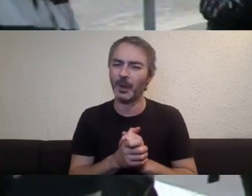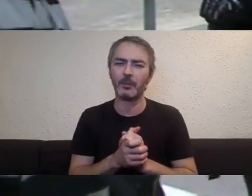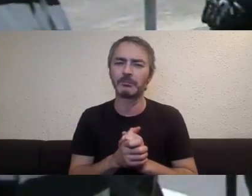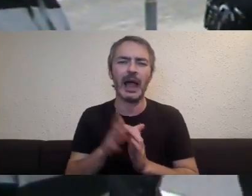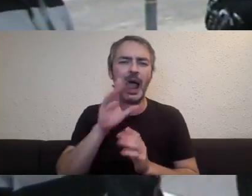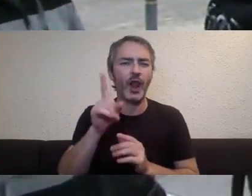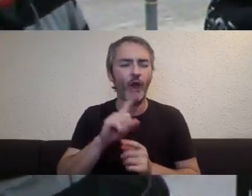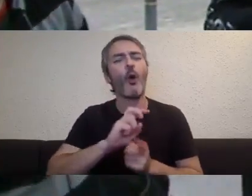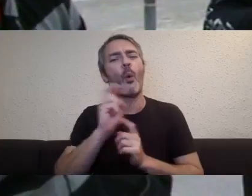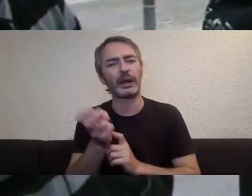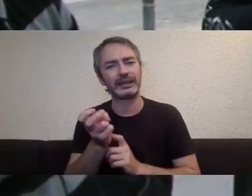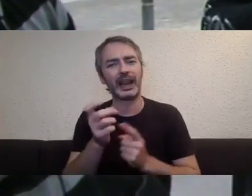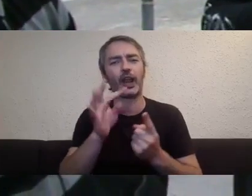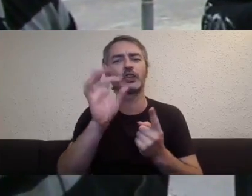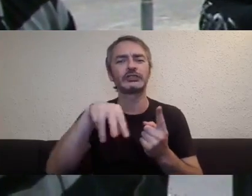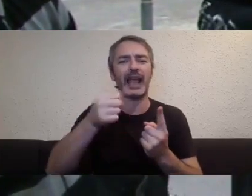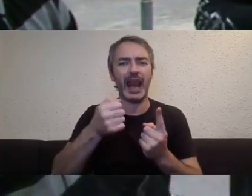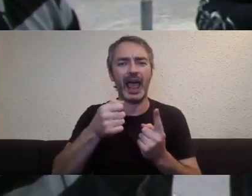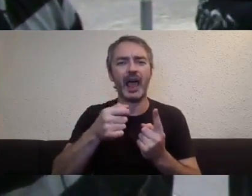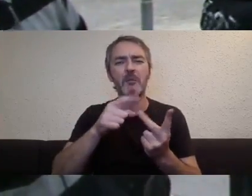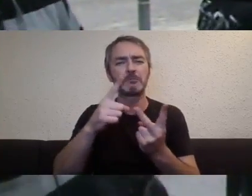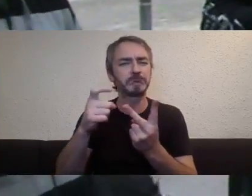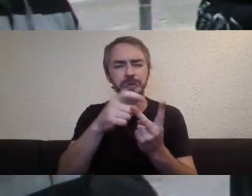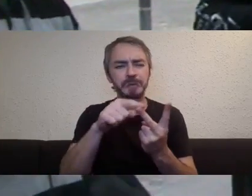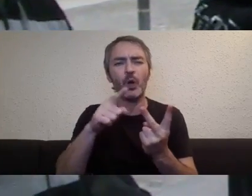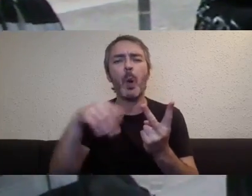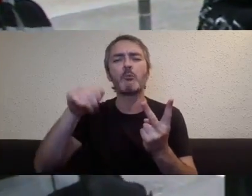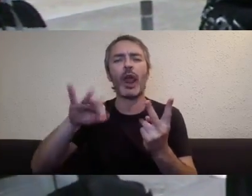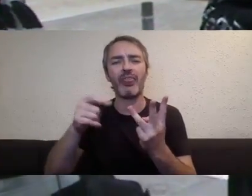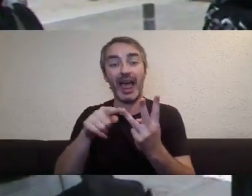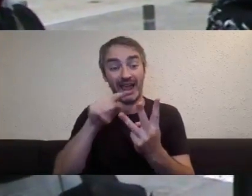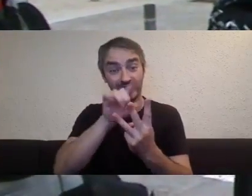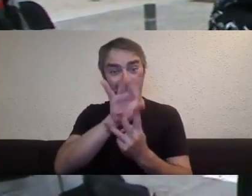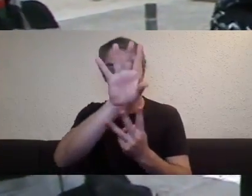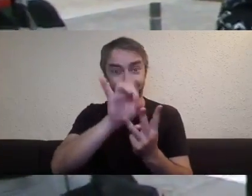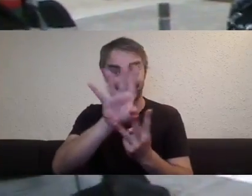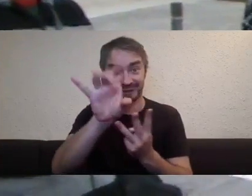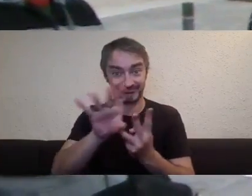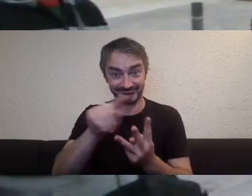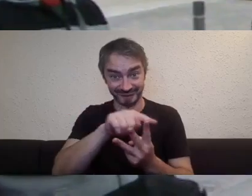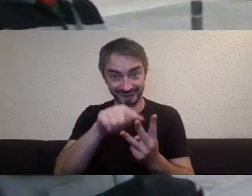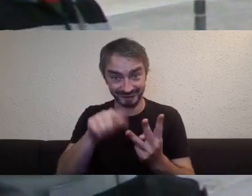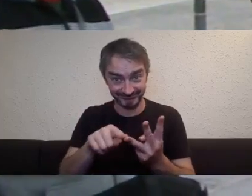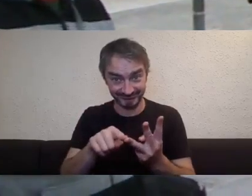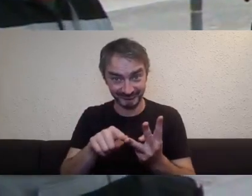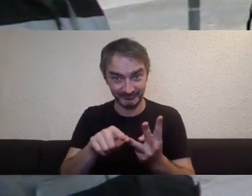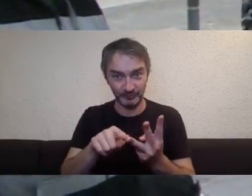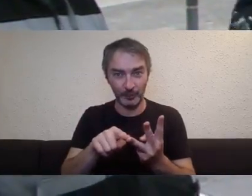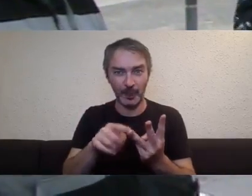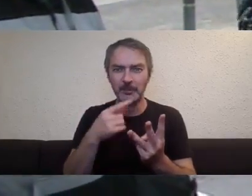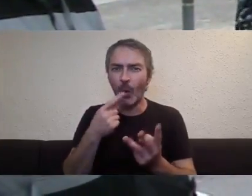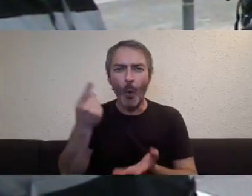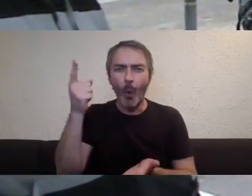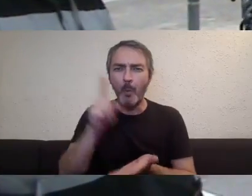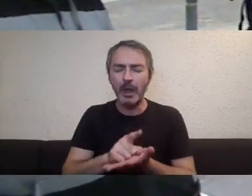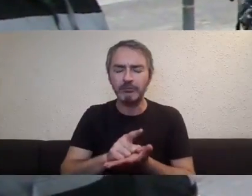parlàvem abans, que van ser la Tutxana, la Gatada i la Morada, que van ser tres cases del barri que les van desallotjar en